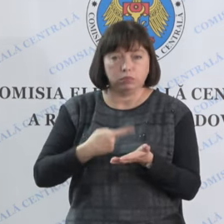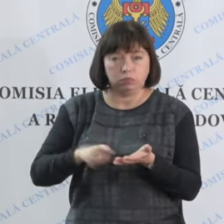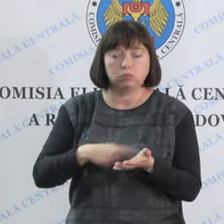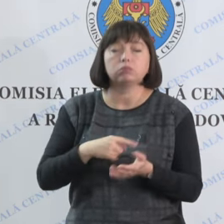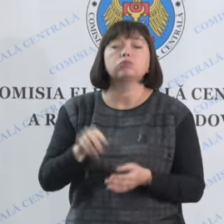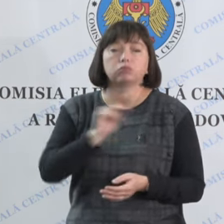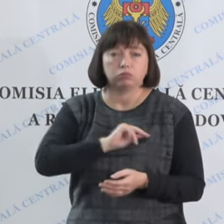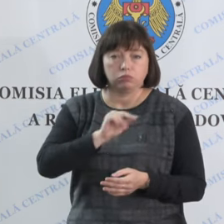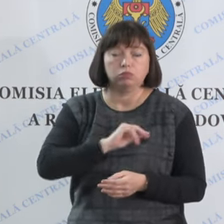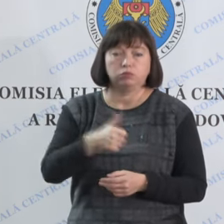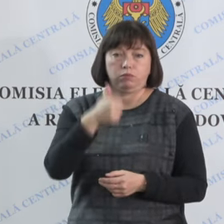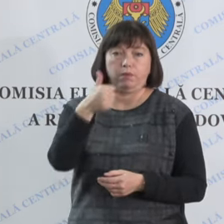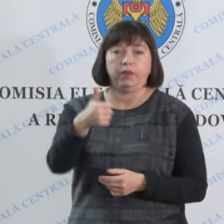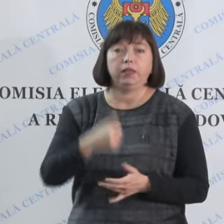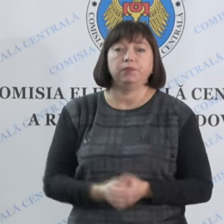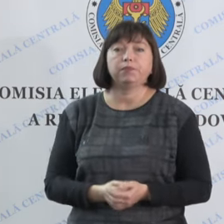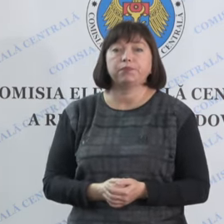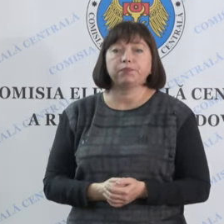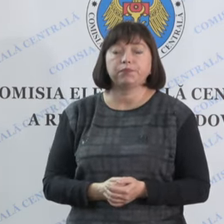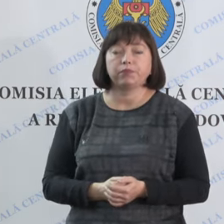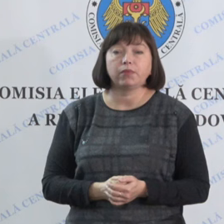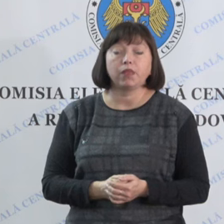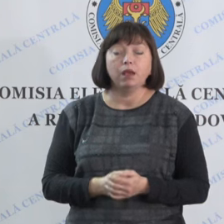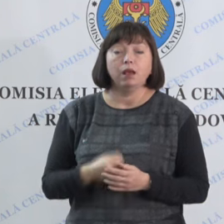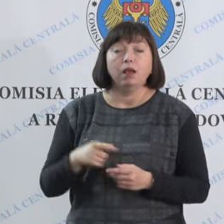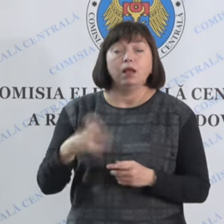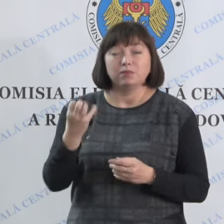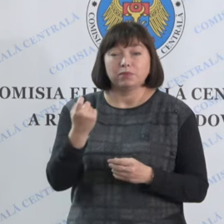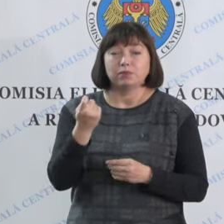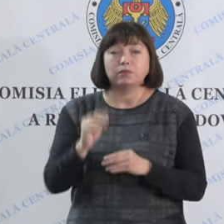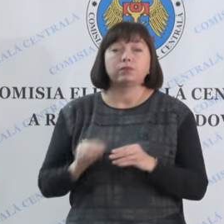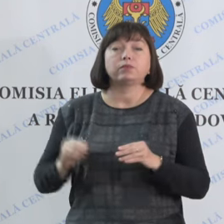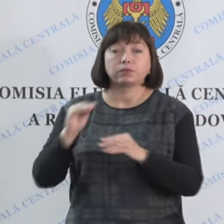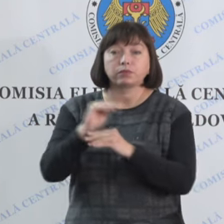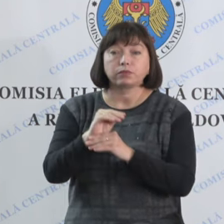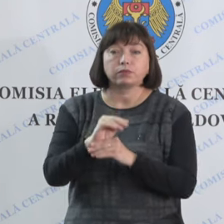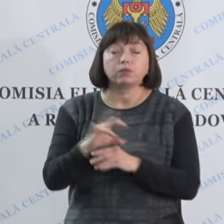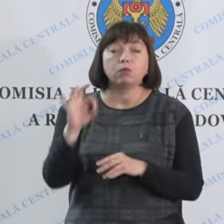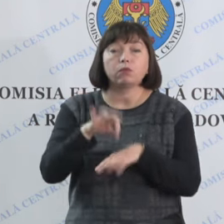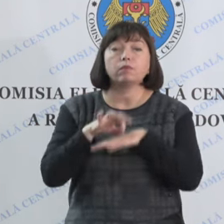fără dificultăți. Cu următoarea relatare despre